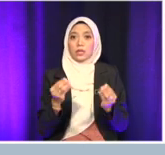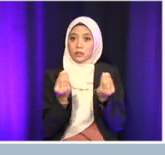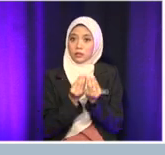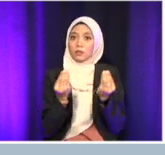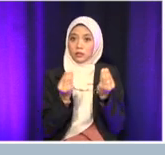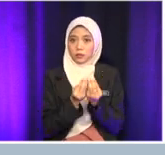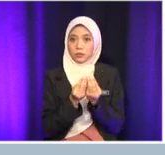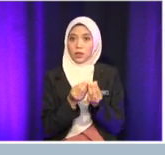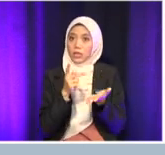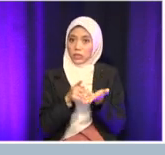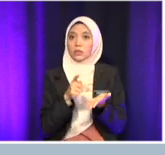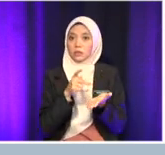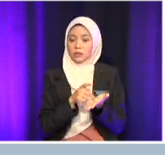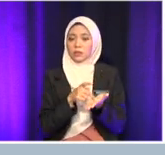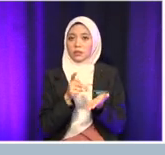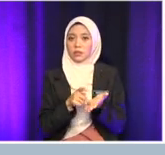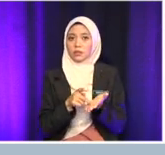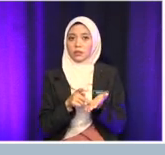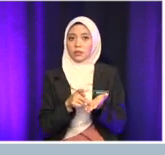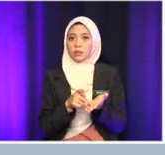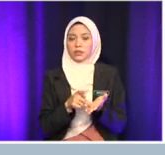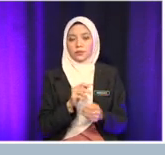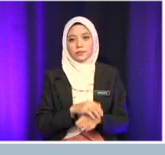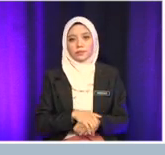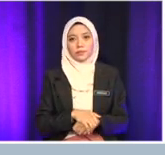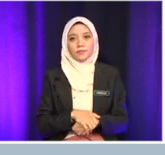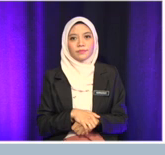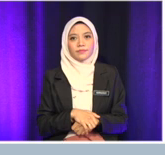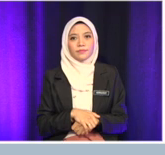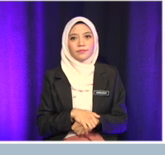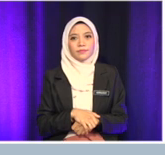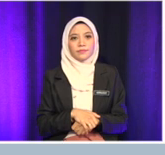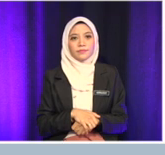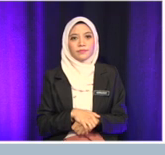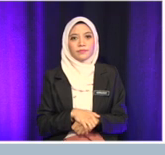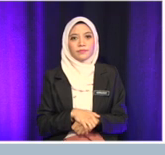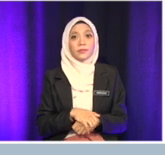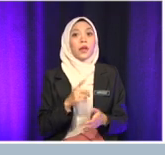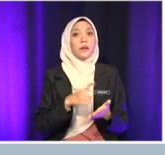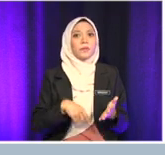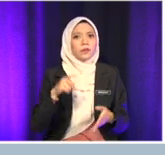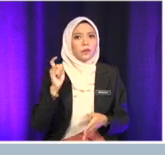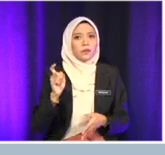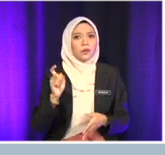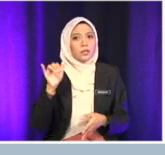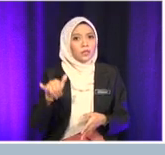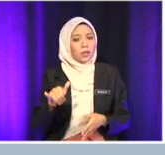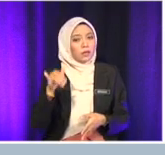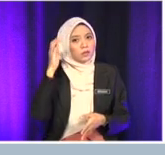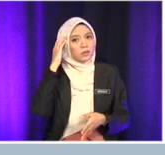x dengan y tanpa menggunakan kaidah matriks Apakah perkara pertama yang kita boleh lakukan